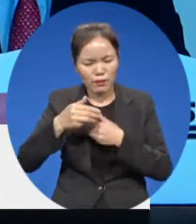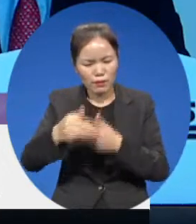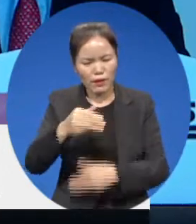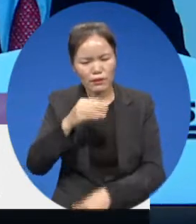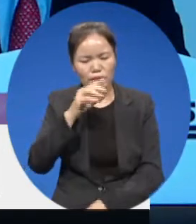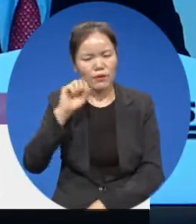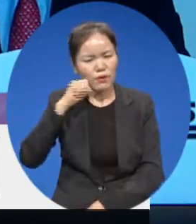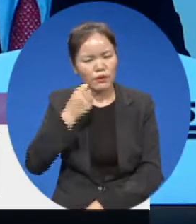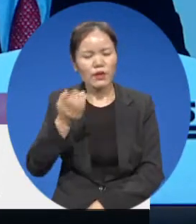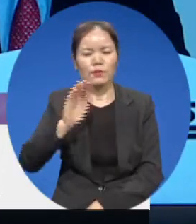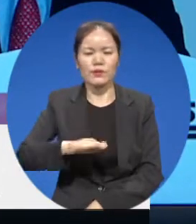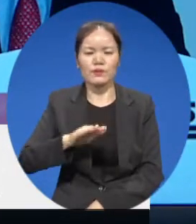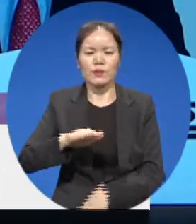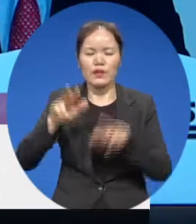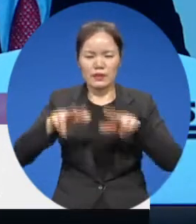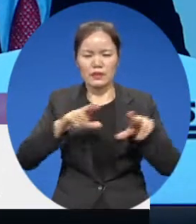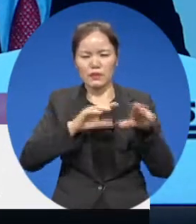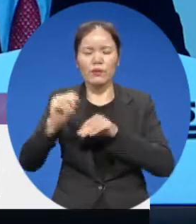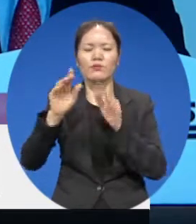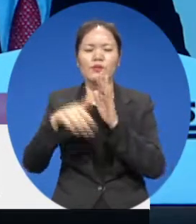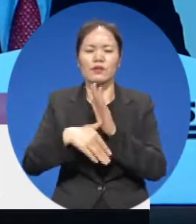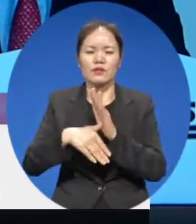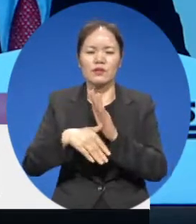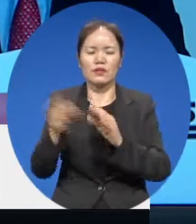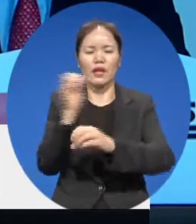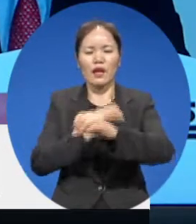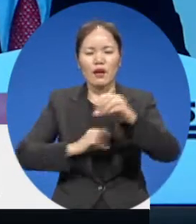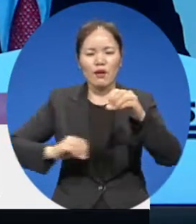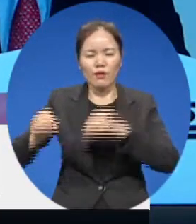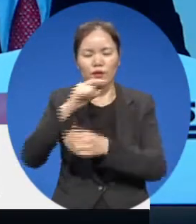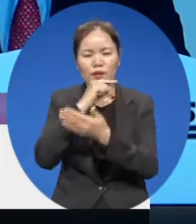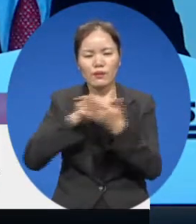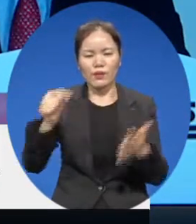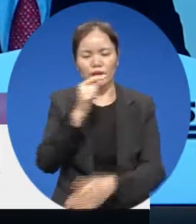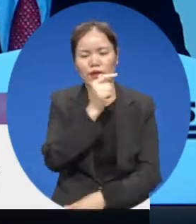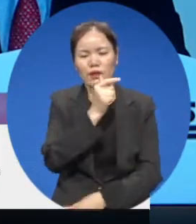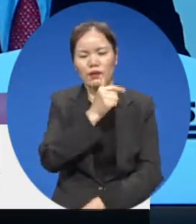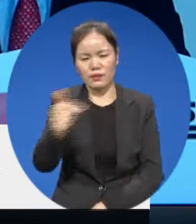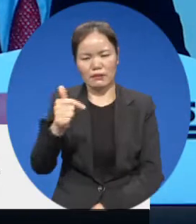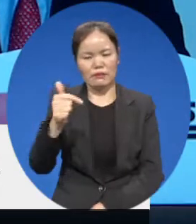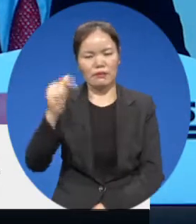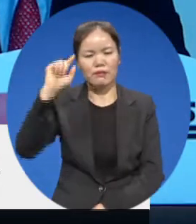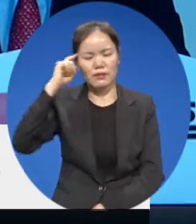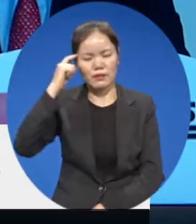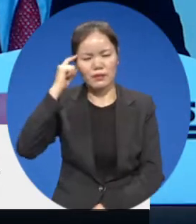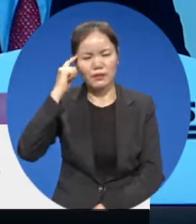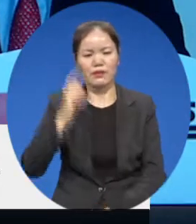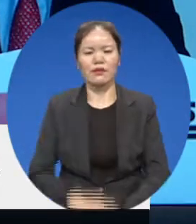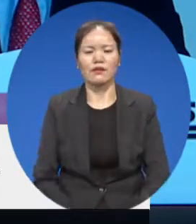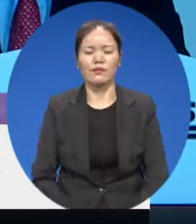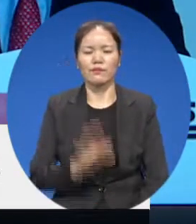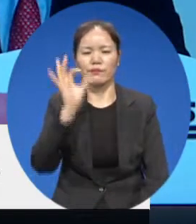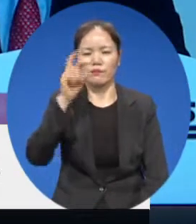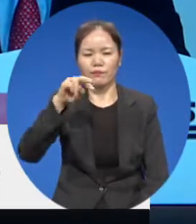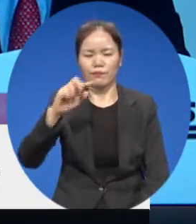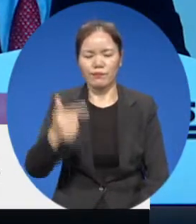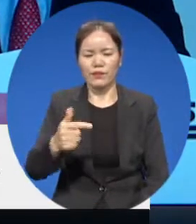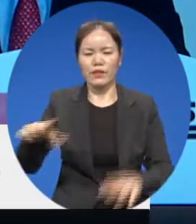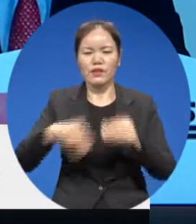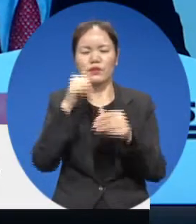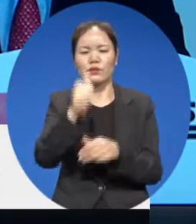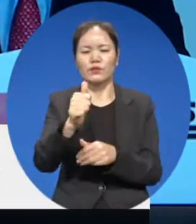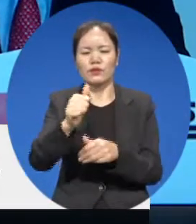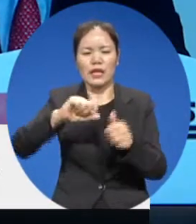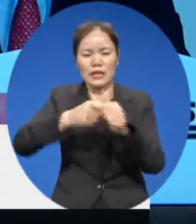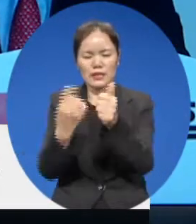때 그로 인한 정치적 타격 레임덕이 올 수도 있다는 말이 여당에서 나오고 있거든요 그러니까 윤소현 윤석열 청장을 지금 중계 열어서